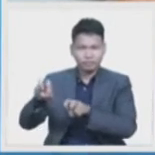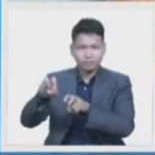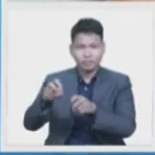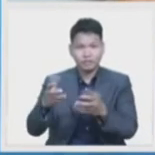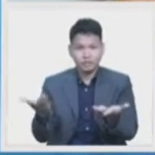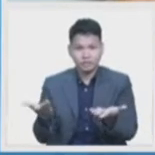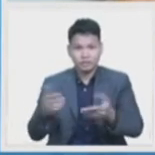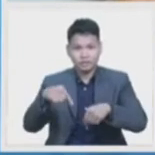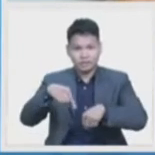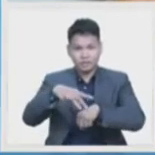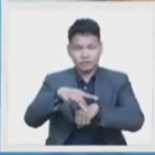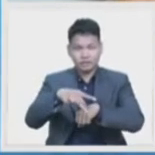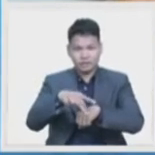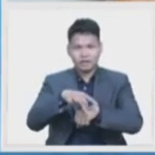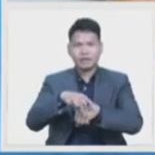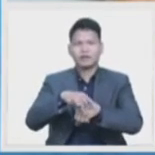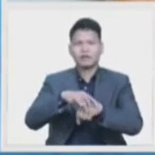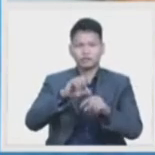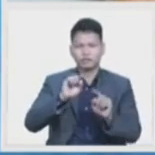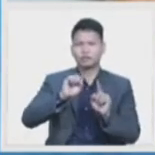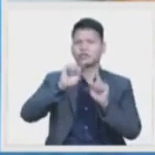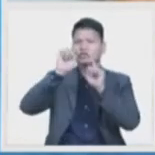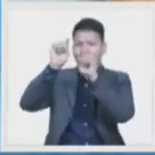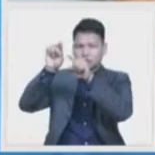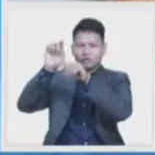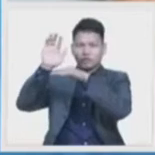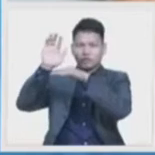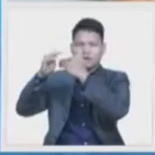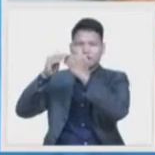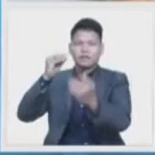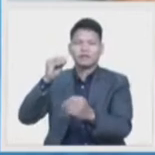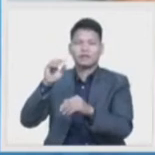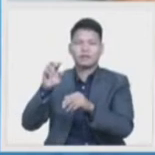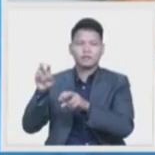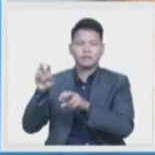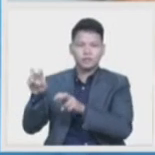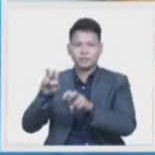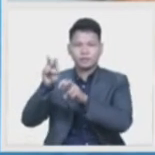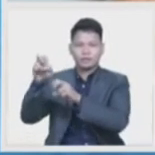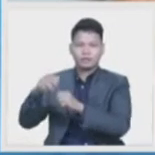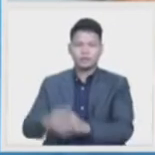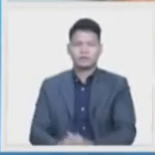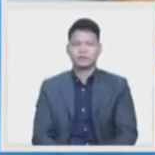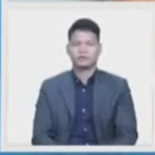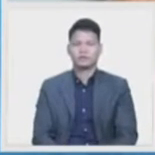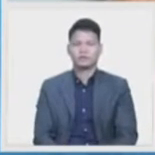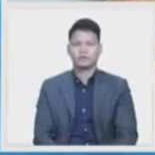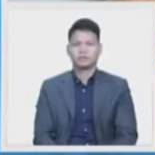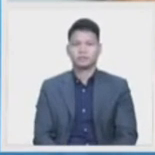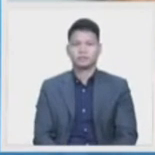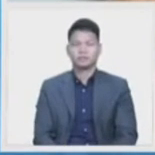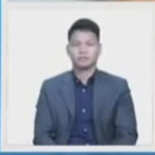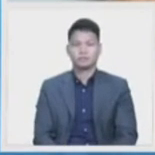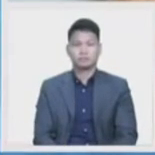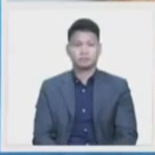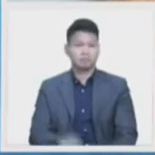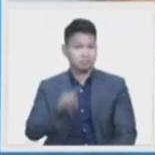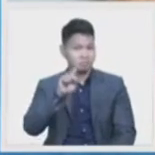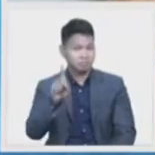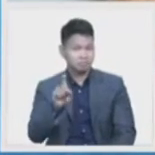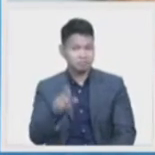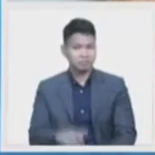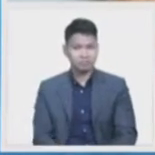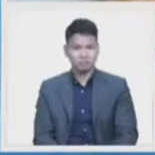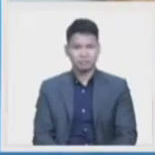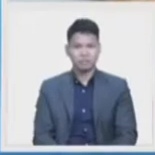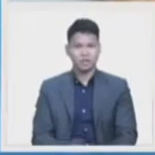pagpanaw hangtod sa langit noon nga pagpanaw, mga kaigilaan. Lastly, what assurance is there? Unsa man ang